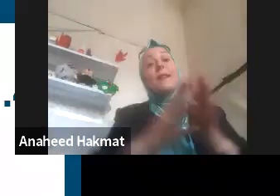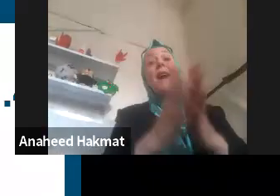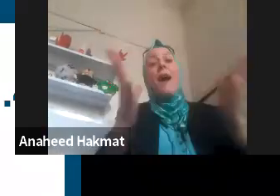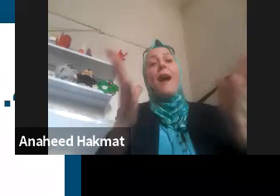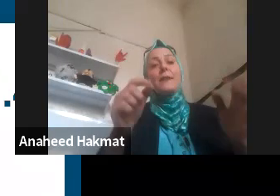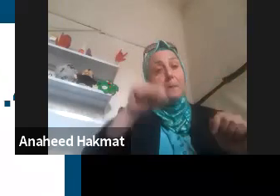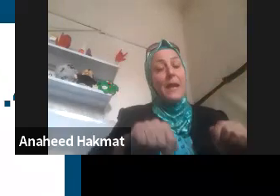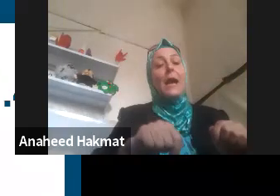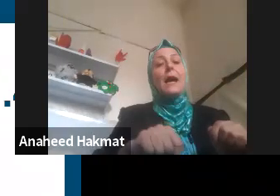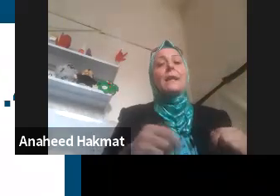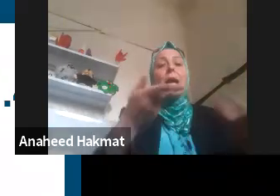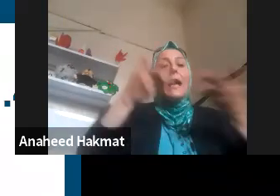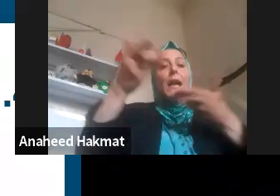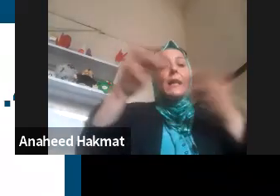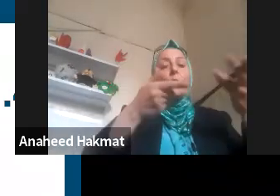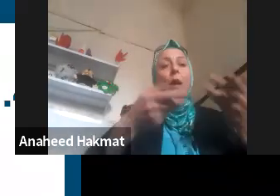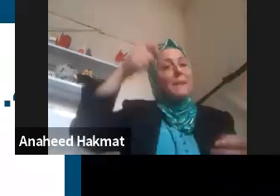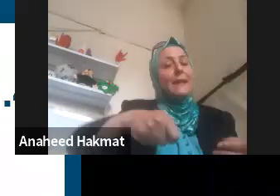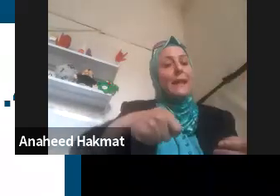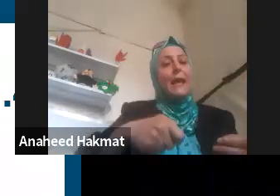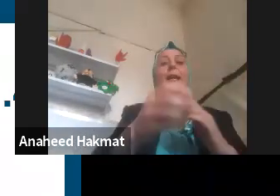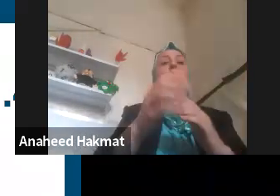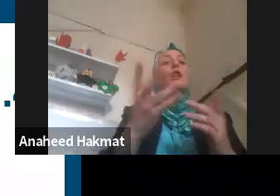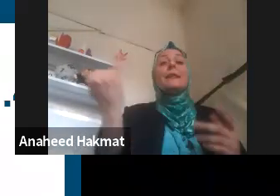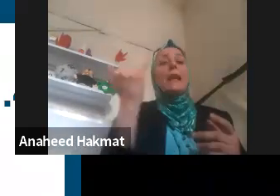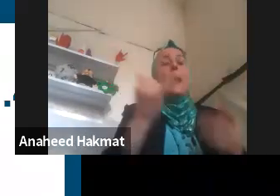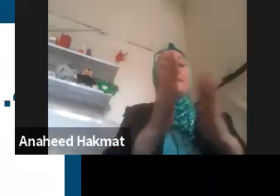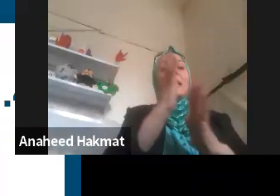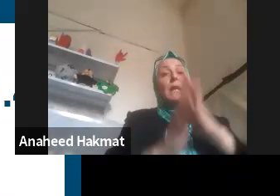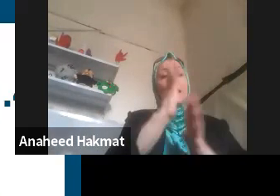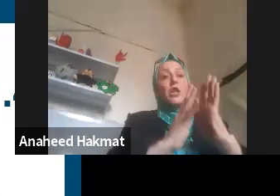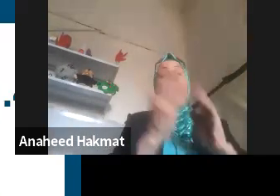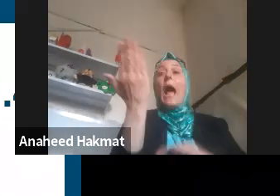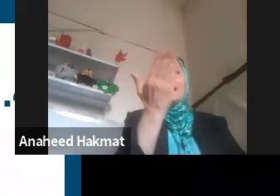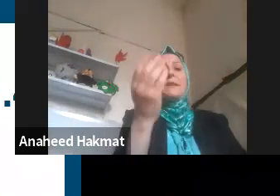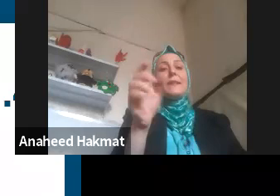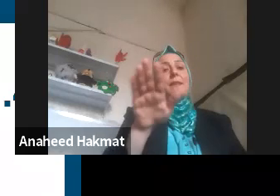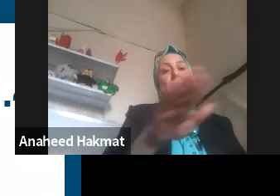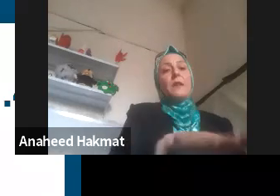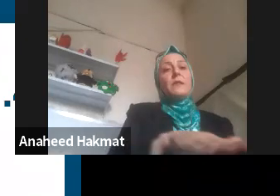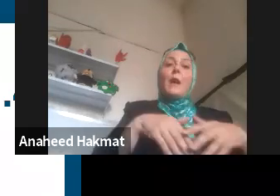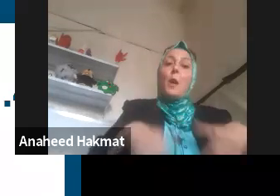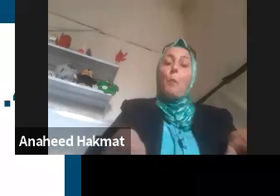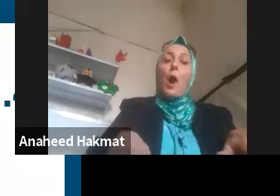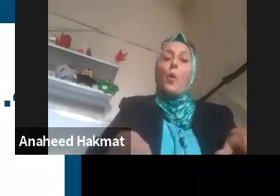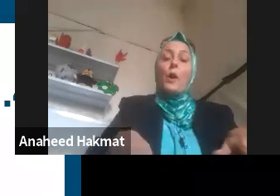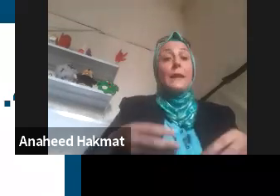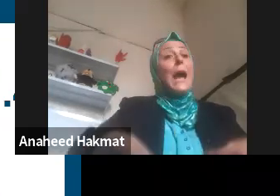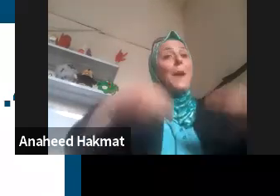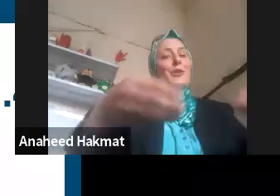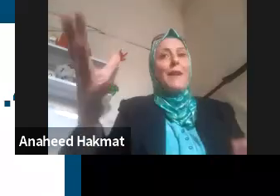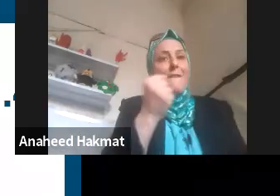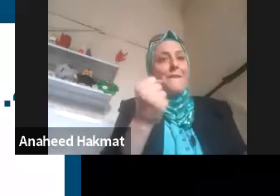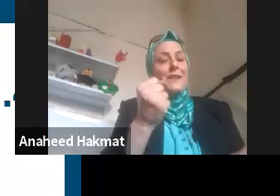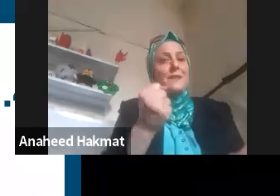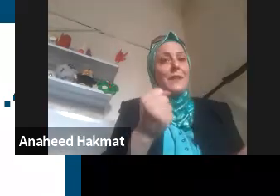السلايد. بدنا نأكد على أولوية العودة، يعني بدي أكد إنه الأولاد ذوي الإعاقة عم بعطيهم opportunity، عم بعطيهم الفرصة، وأكد عليهم إنه عم